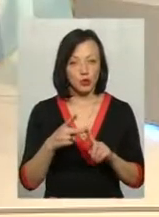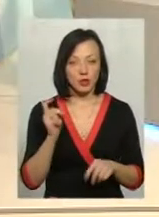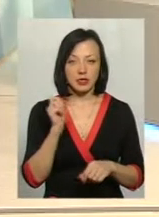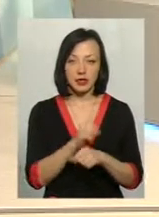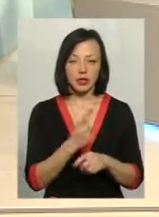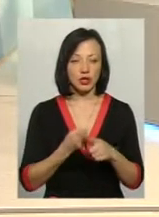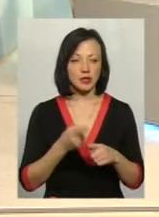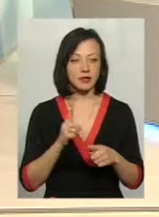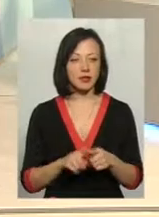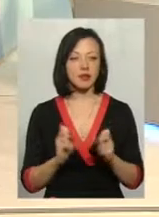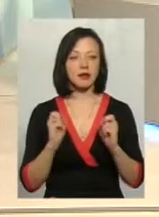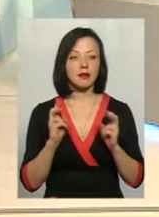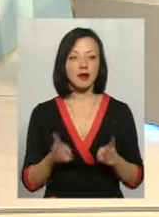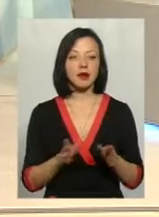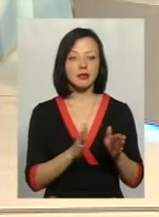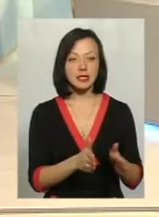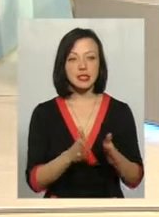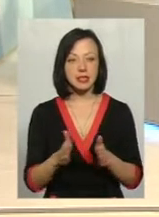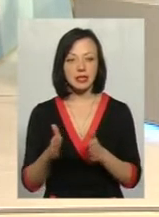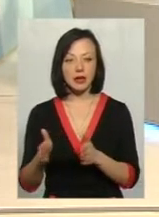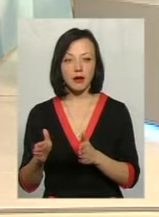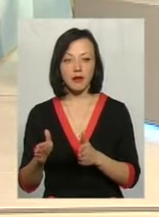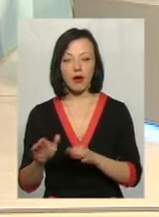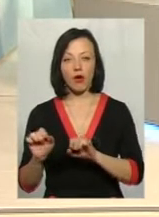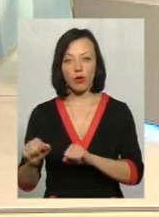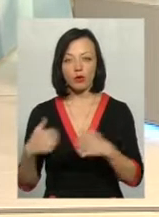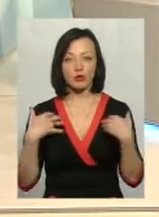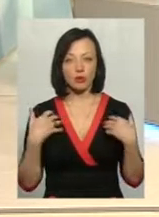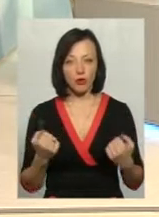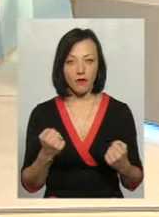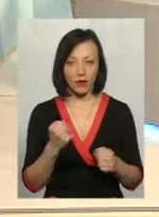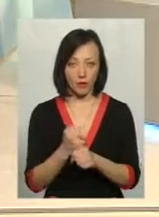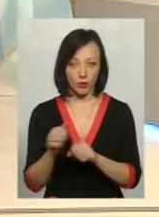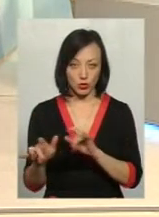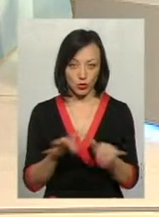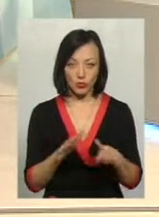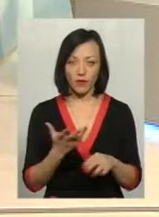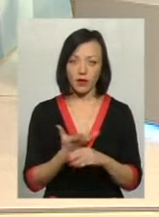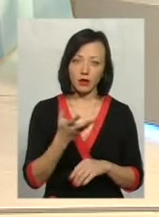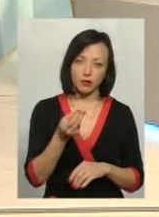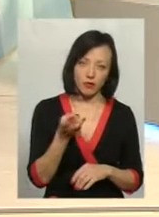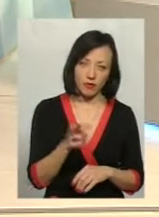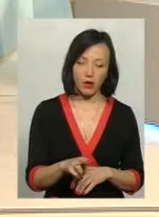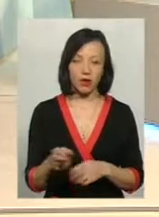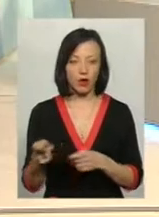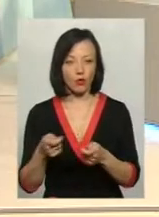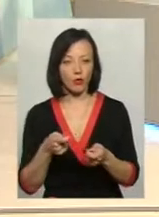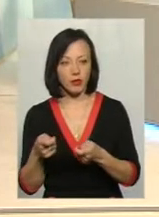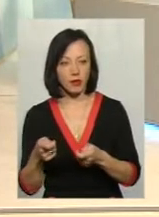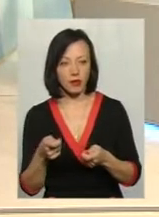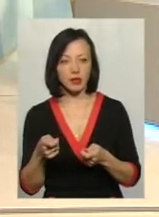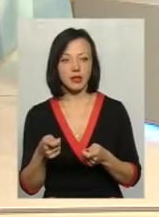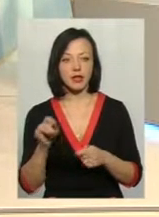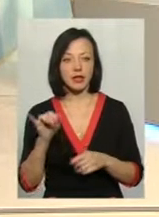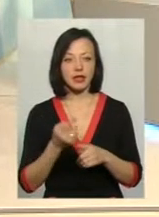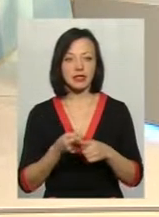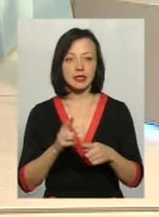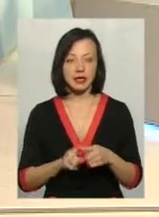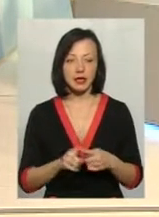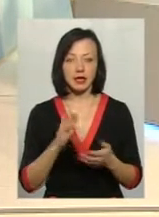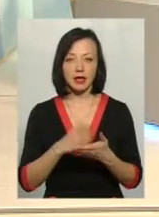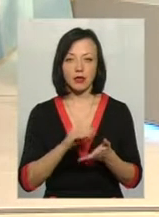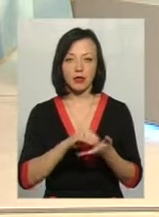це як система охорони здоров'я функціонує, тобто яка система фінансування, яка система управління. І саме це є